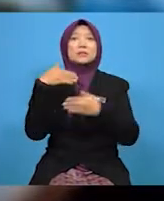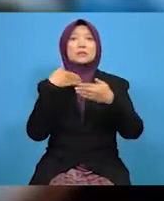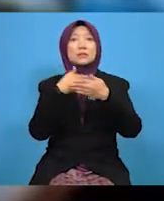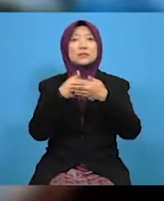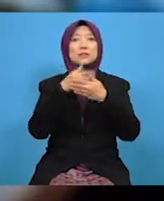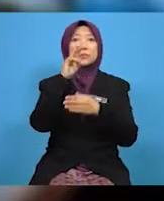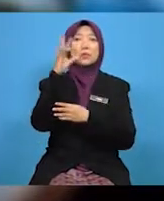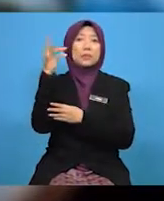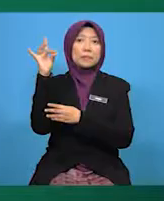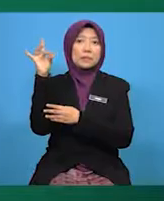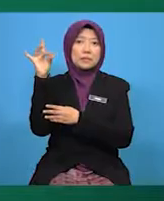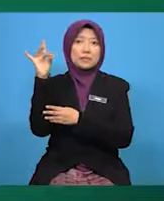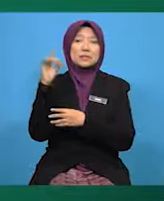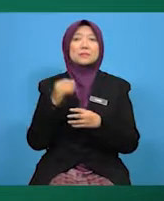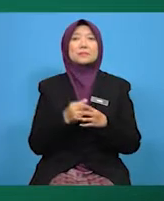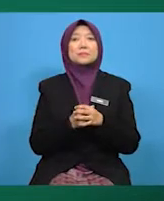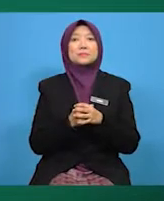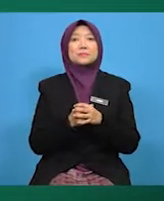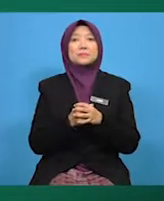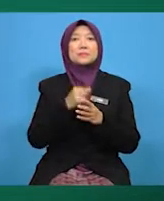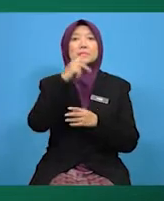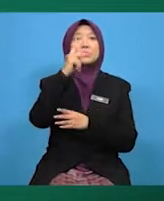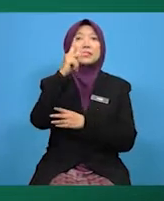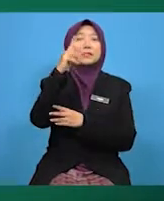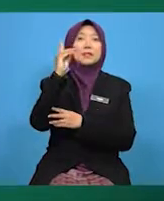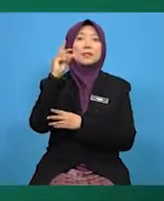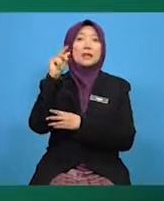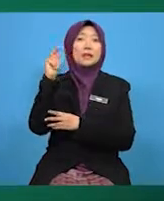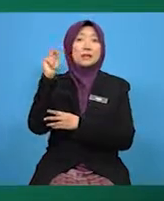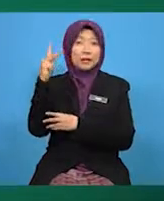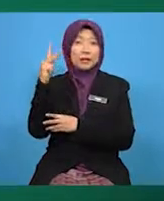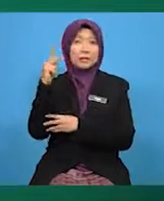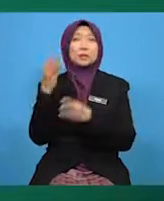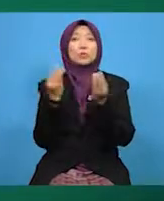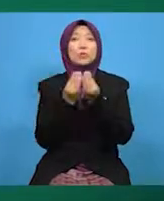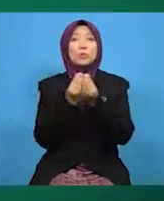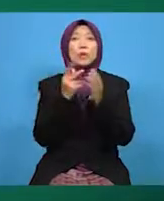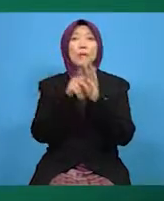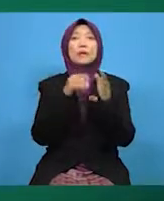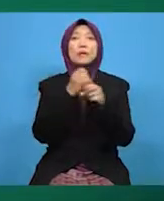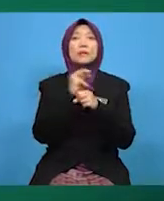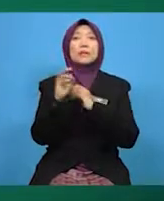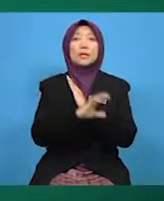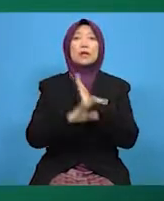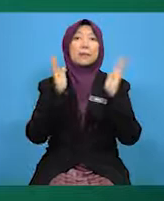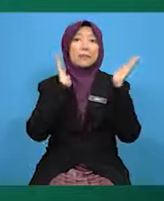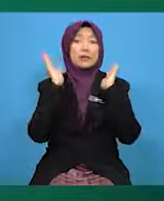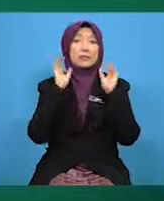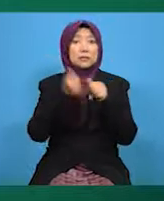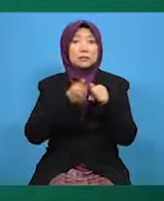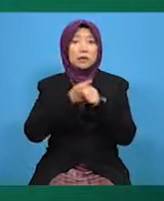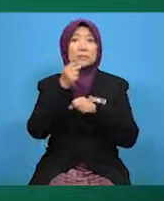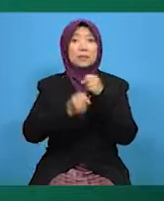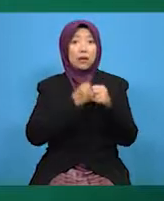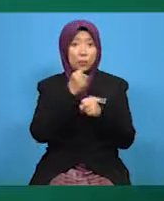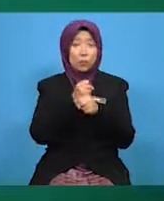tahun 2018. KDNK menunjukkan jumlah pendapatan negara Malaysia pada